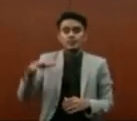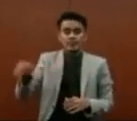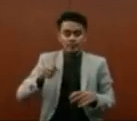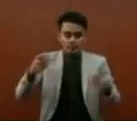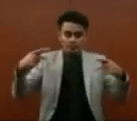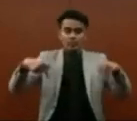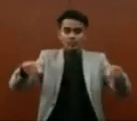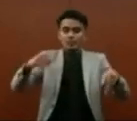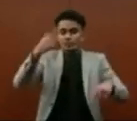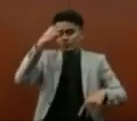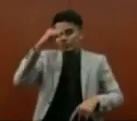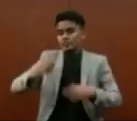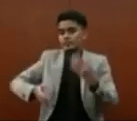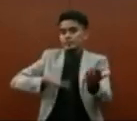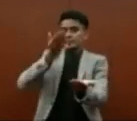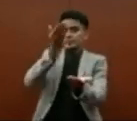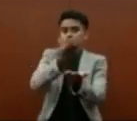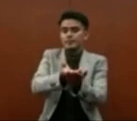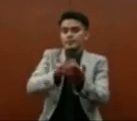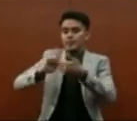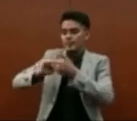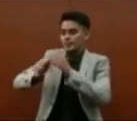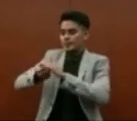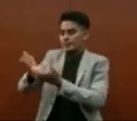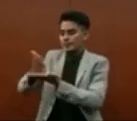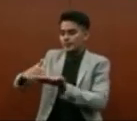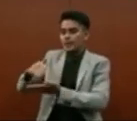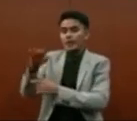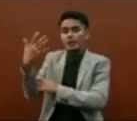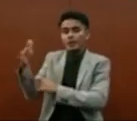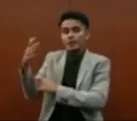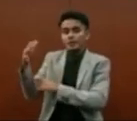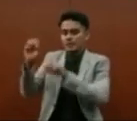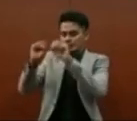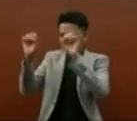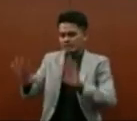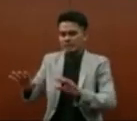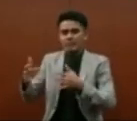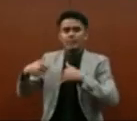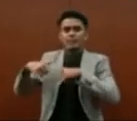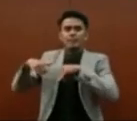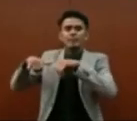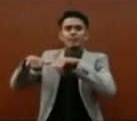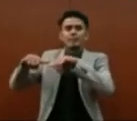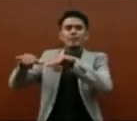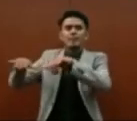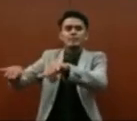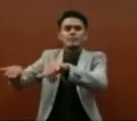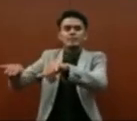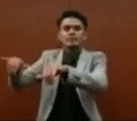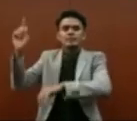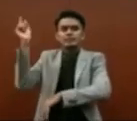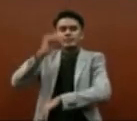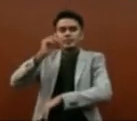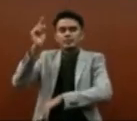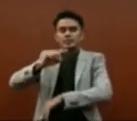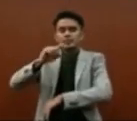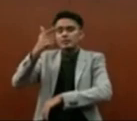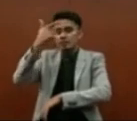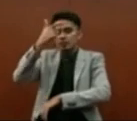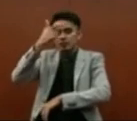mengutarakan permasalahan di kawasan section 15 calam yang masih belum bercerai ditangani kesan dari